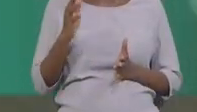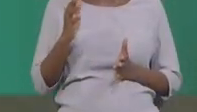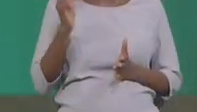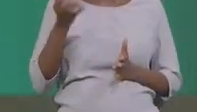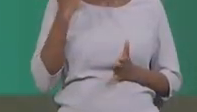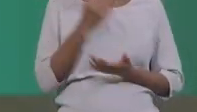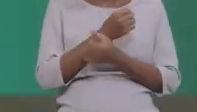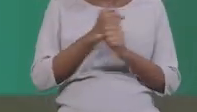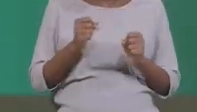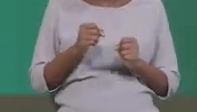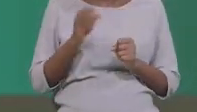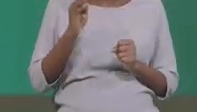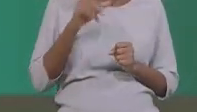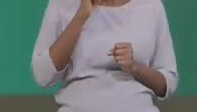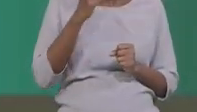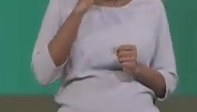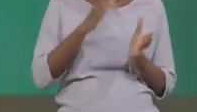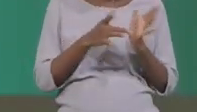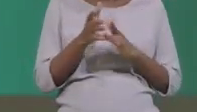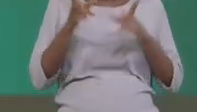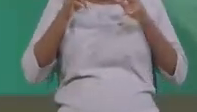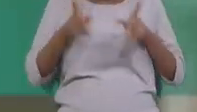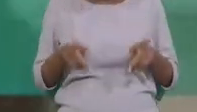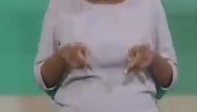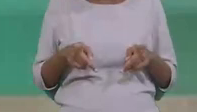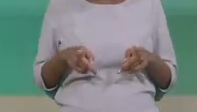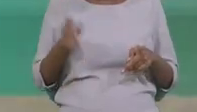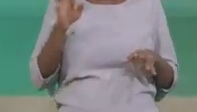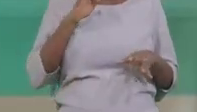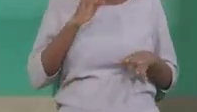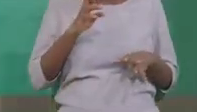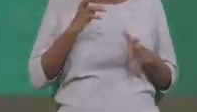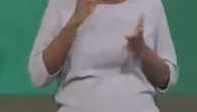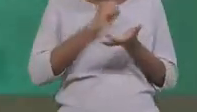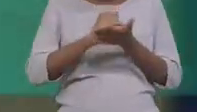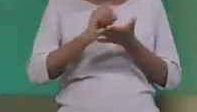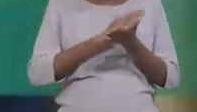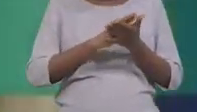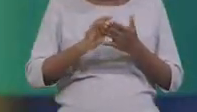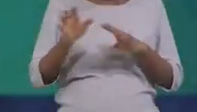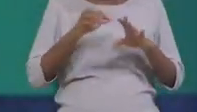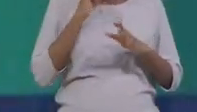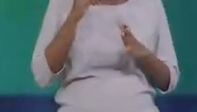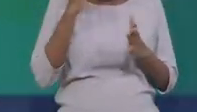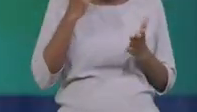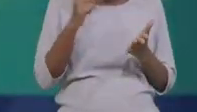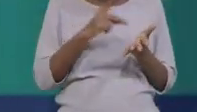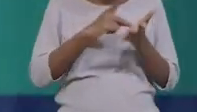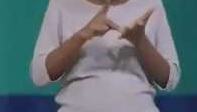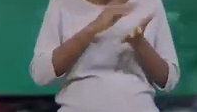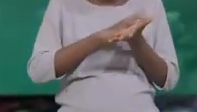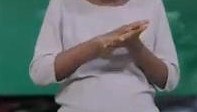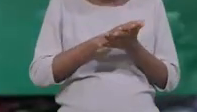Ceux qui sont enfants de Dieu sont sauvés, ils n'ont pas vu Jésus physiquement. Sanctifié. Ils n'ont pas vu celui